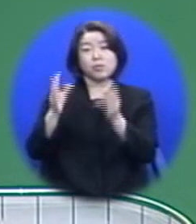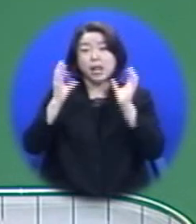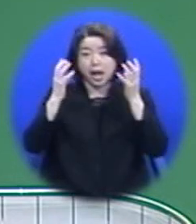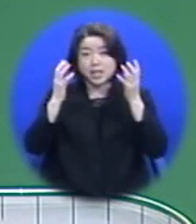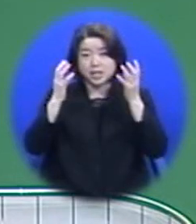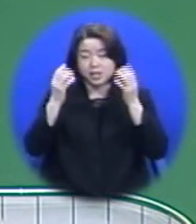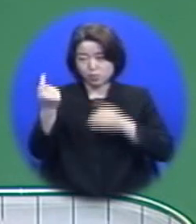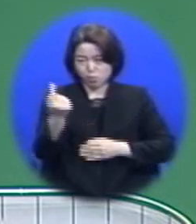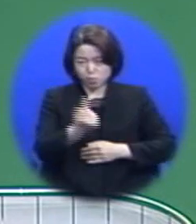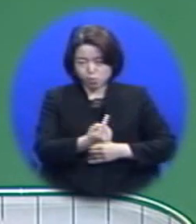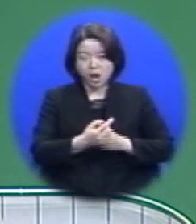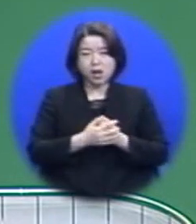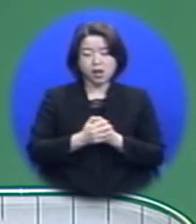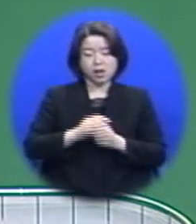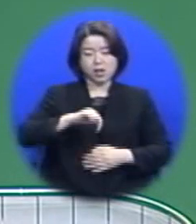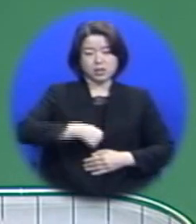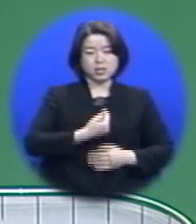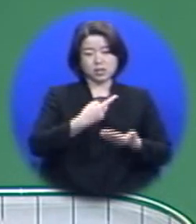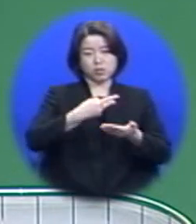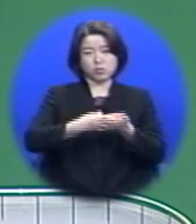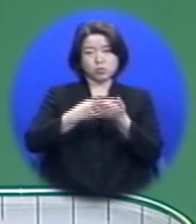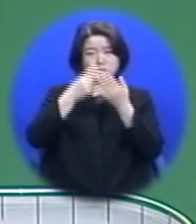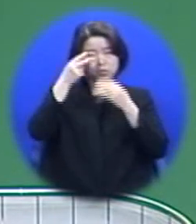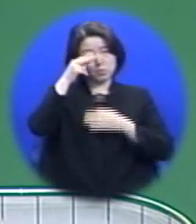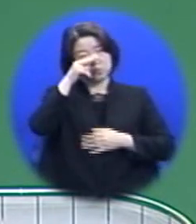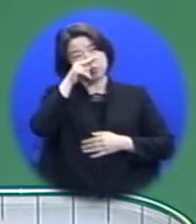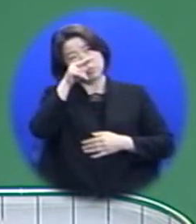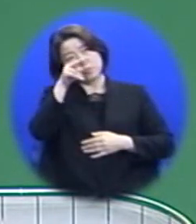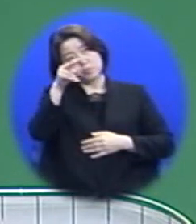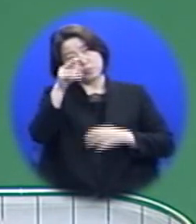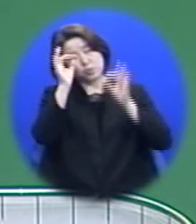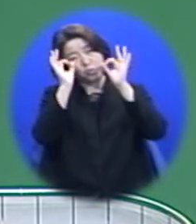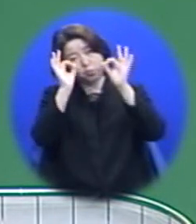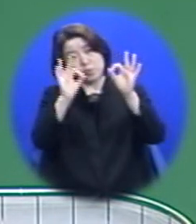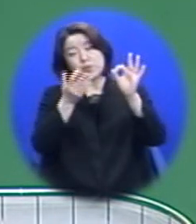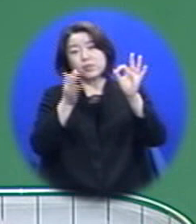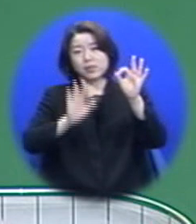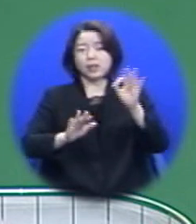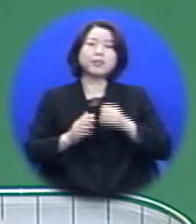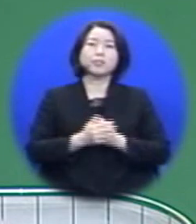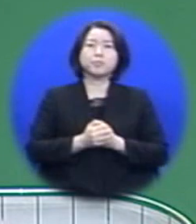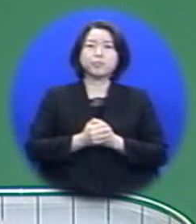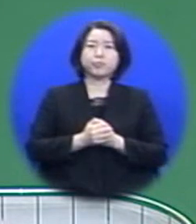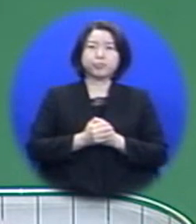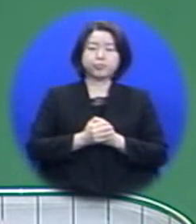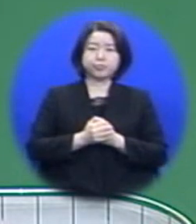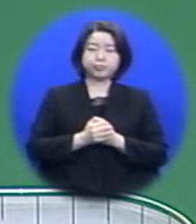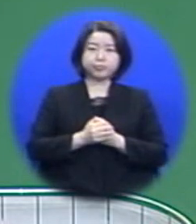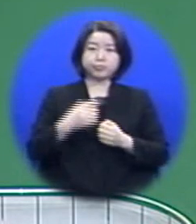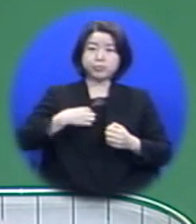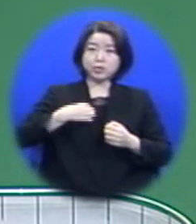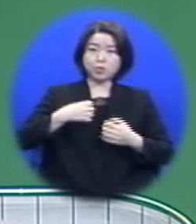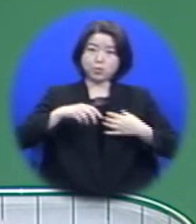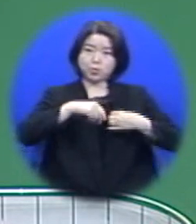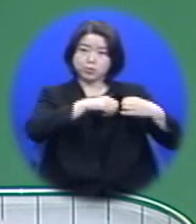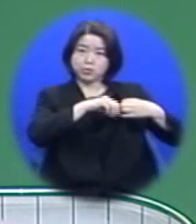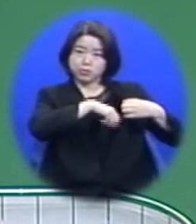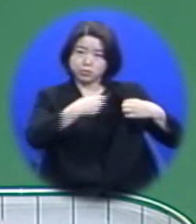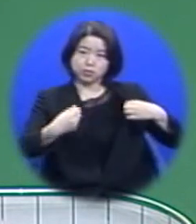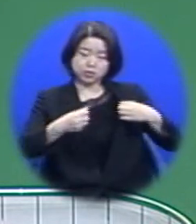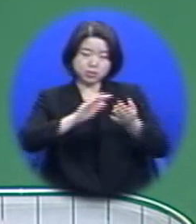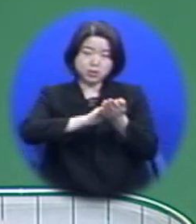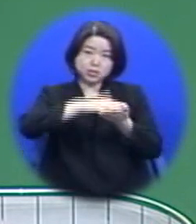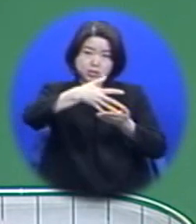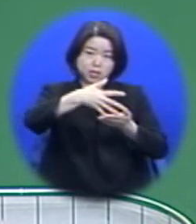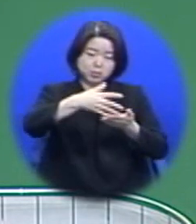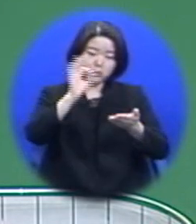아이입니다 자기가 누워서 이렇게 보는 것을 뻔연이 보면서도 주머니에 옷 주머니에서 지갑을 꺼내서 돈을 다